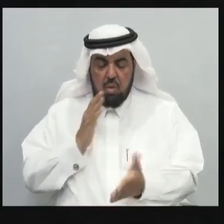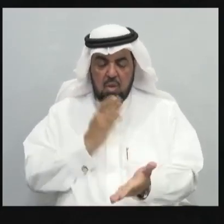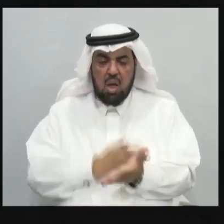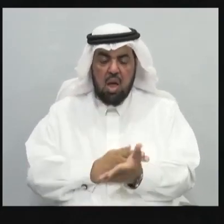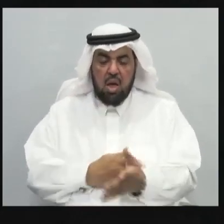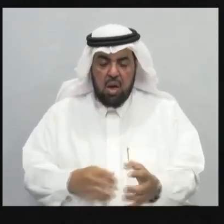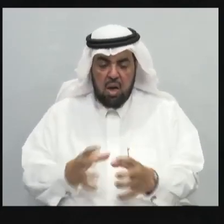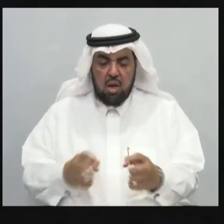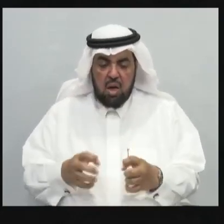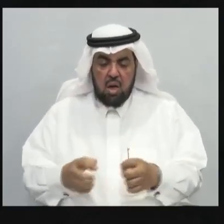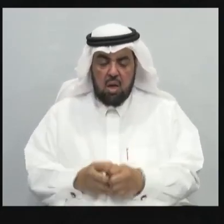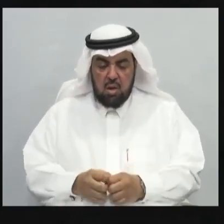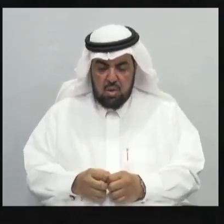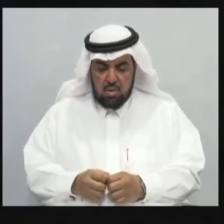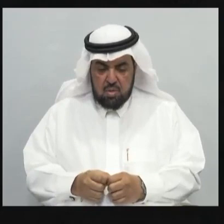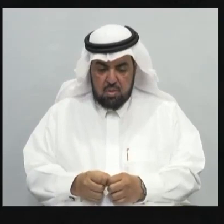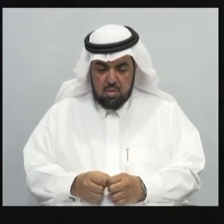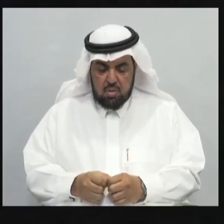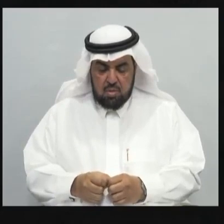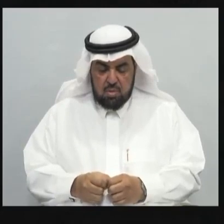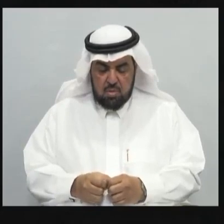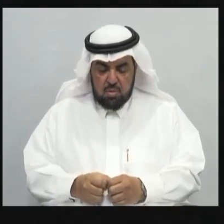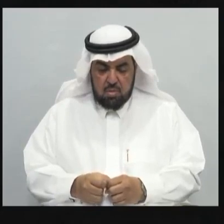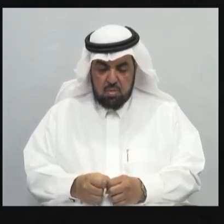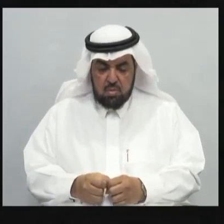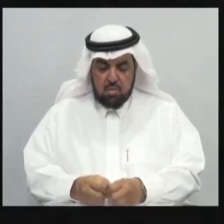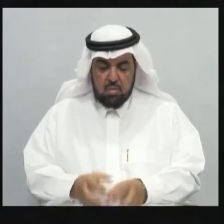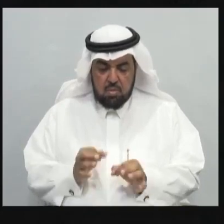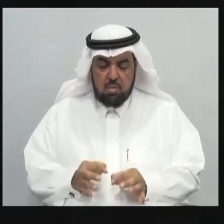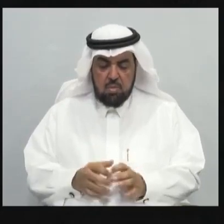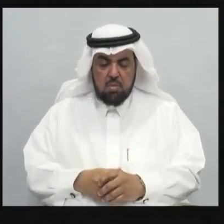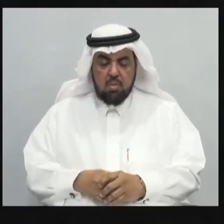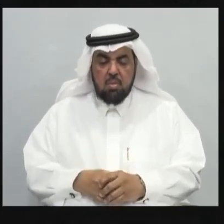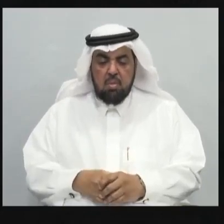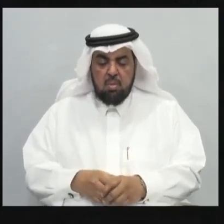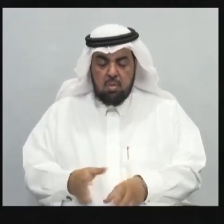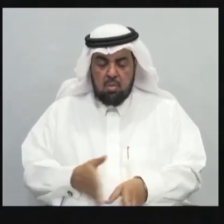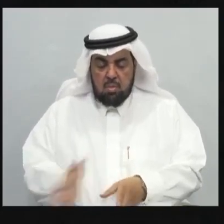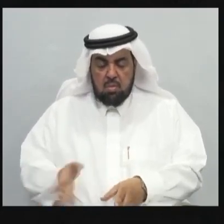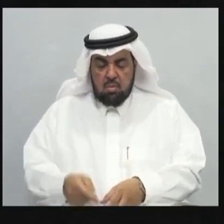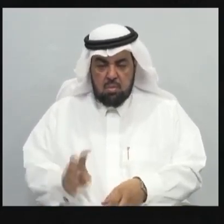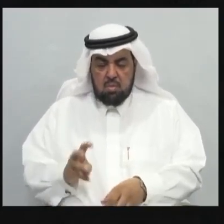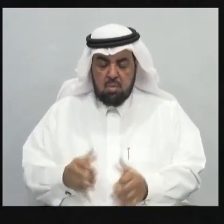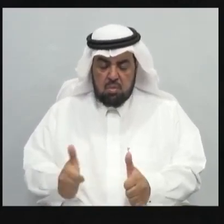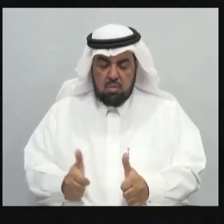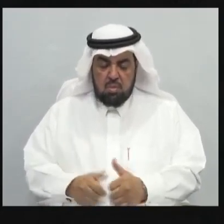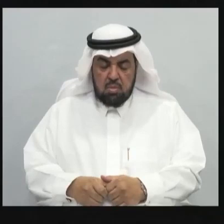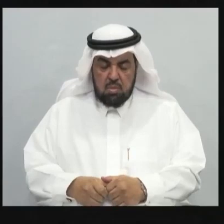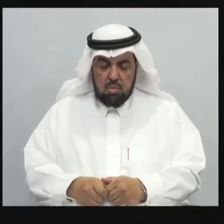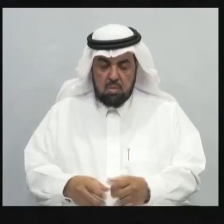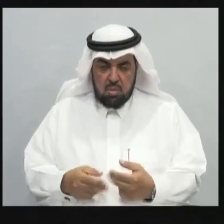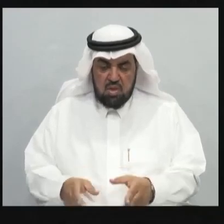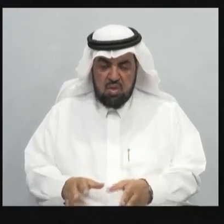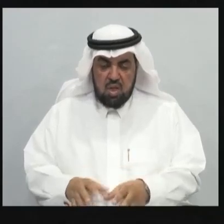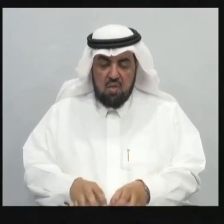تحليليه التقارير التحليليه هذه مثلا يتم تحديد مثلا هل هذا المسار في هذه الشركه مناسب هل فتح